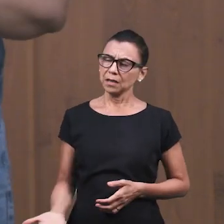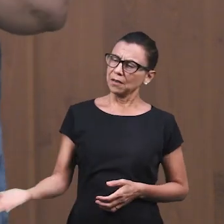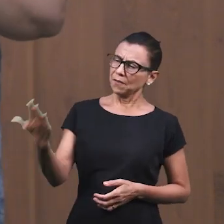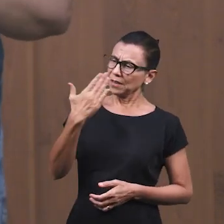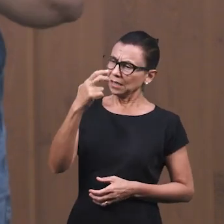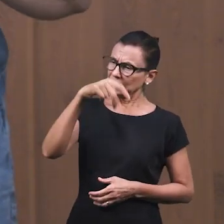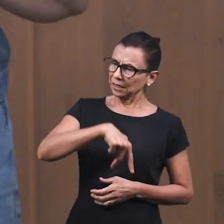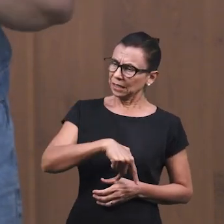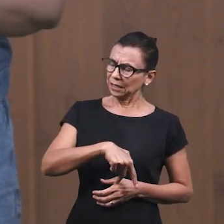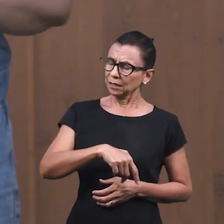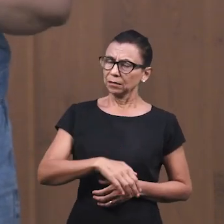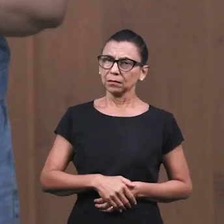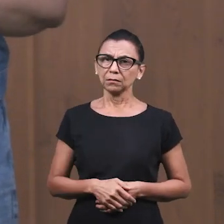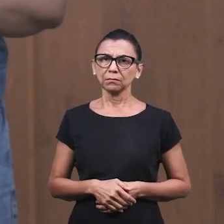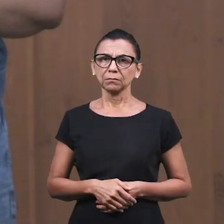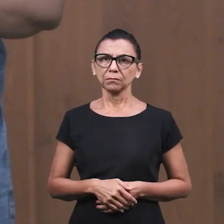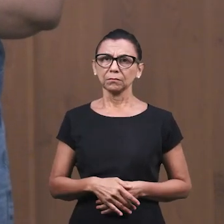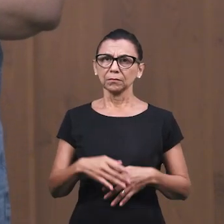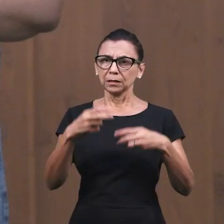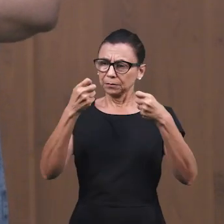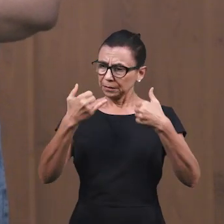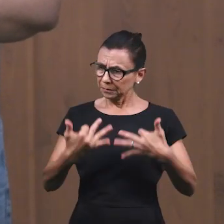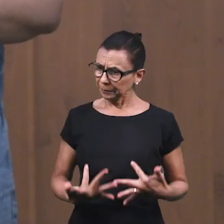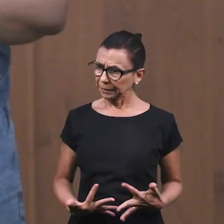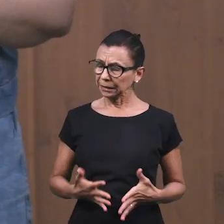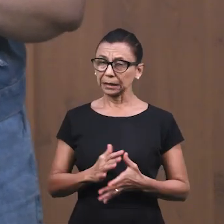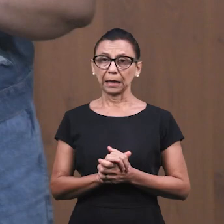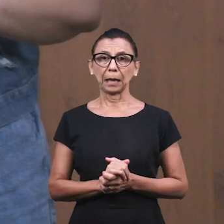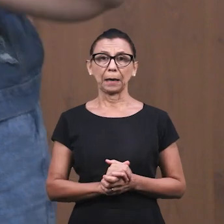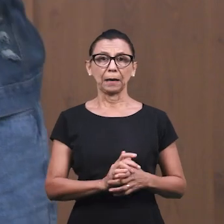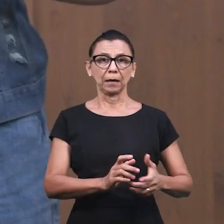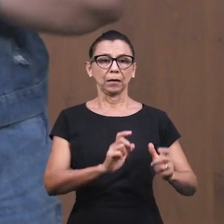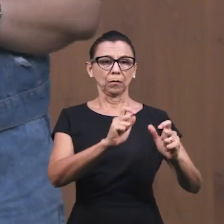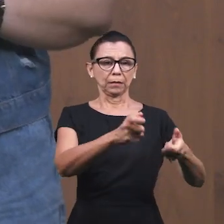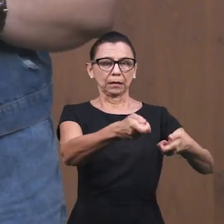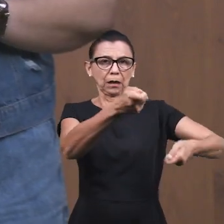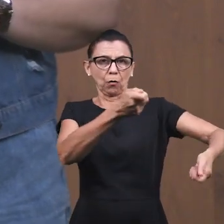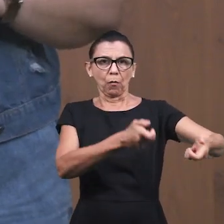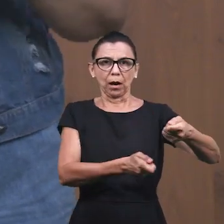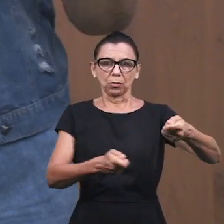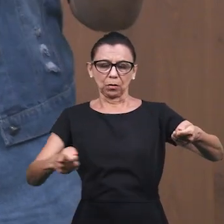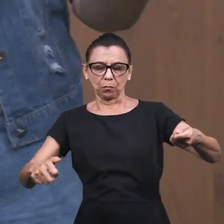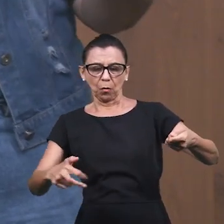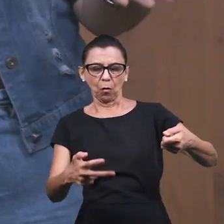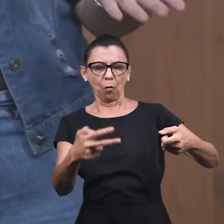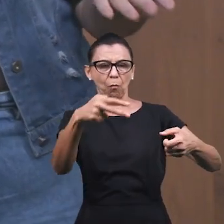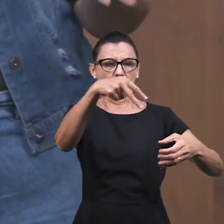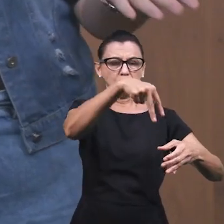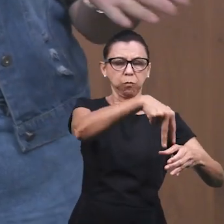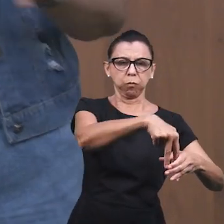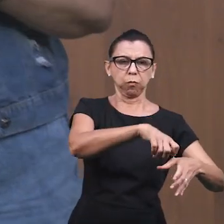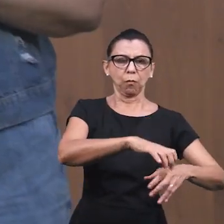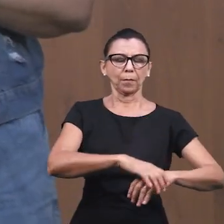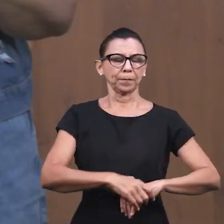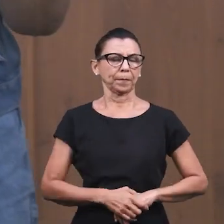quelqu'un ne m'enseigne pas? Monte ici et explique à moi la parole de Dieu. Philippe donc est